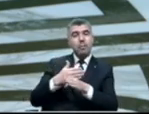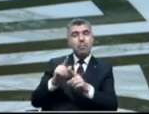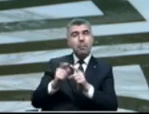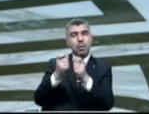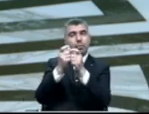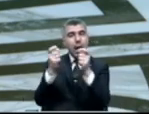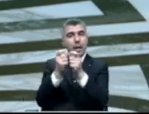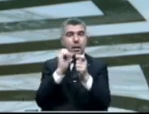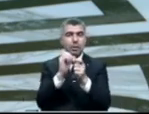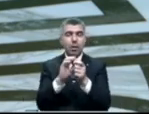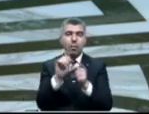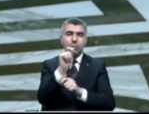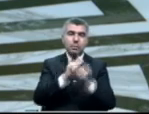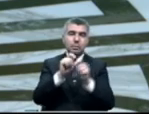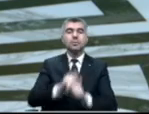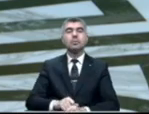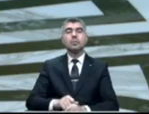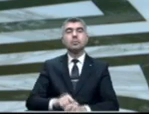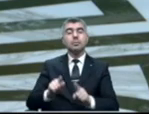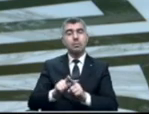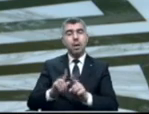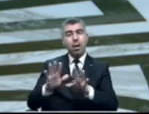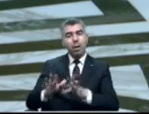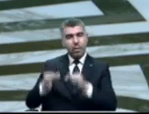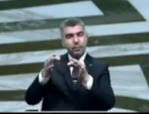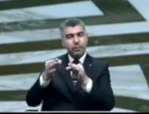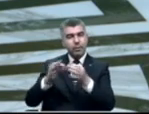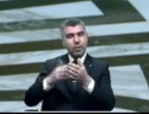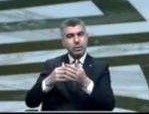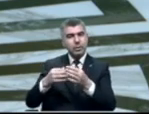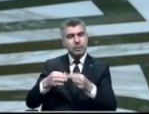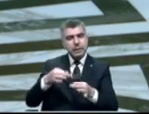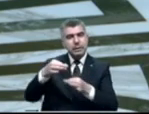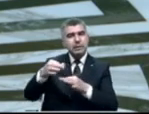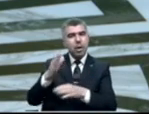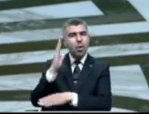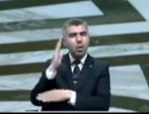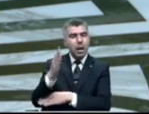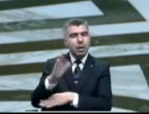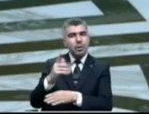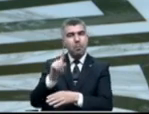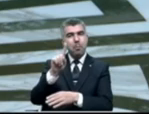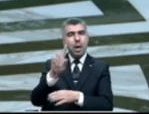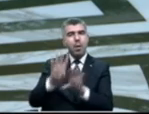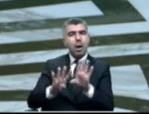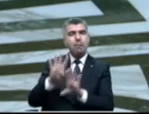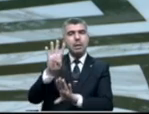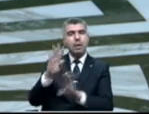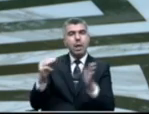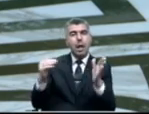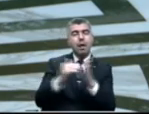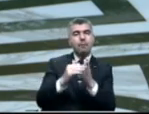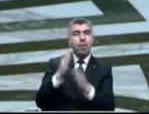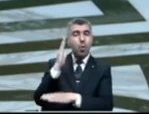محددة. وعلى مستوى الإنجازات فحصيلة جد إيجابية، المساحة المعنية بلغت 814 ألف